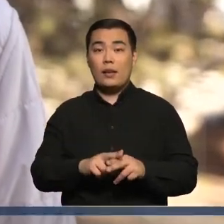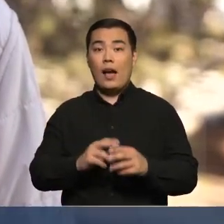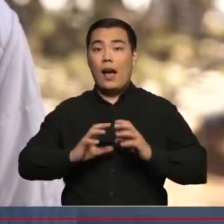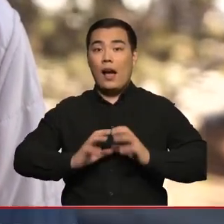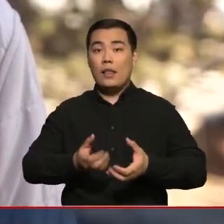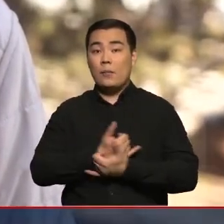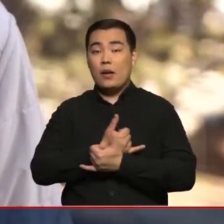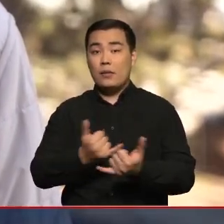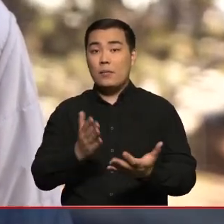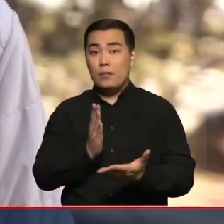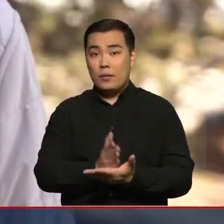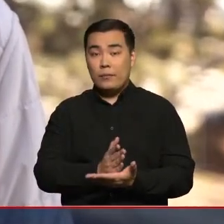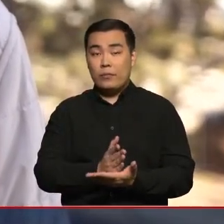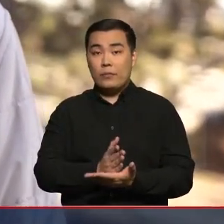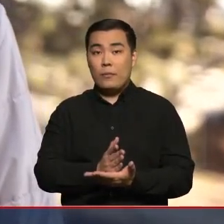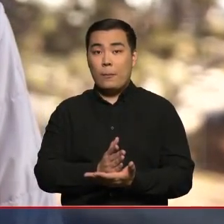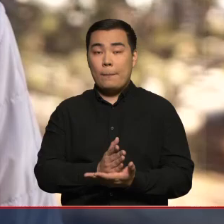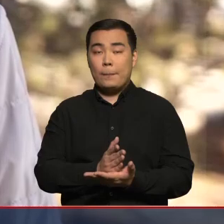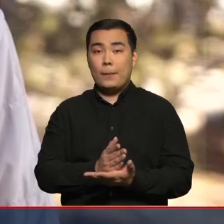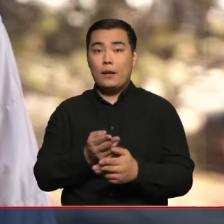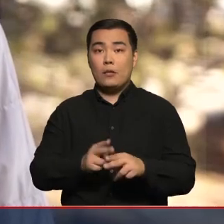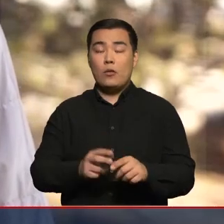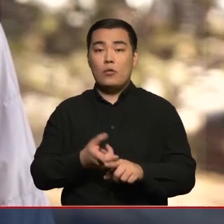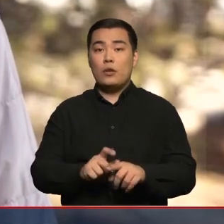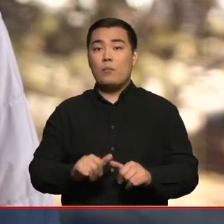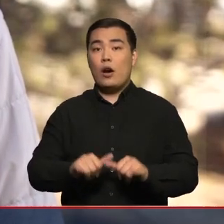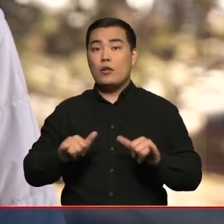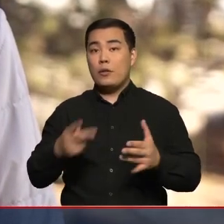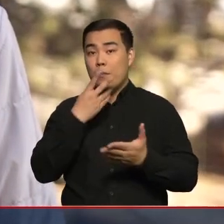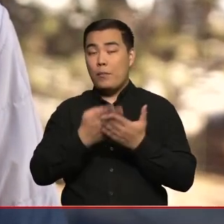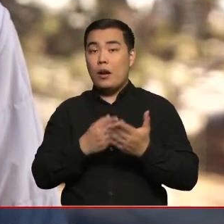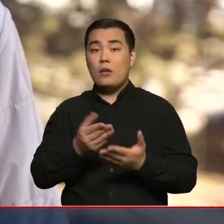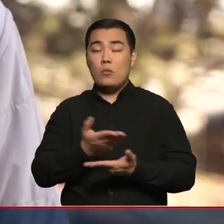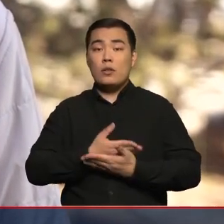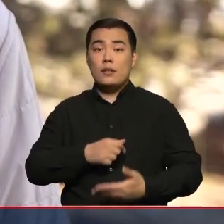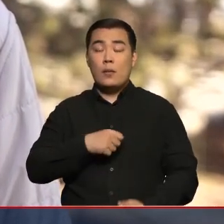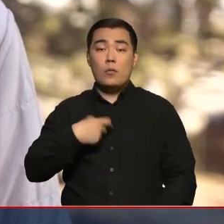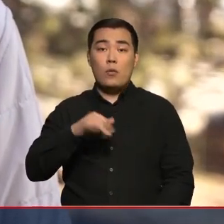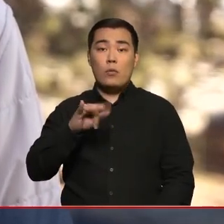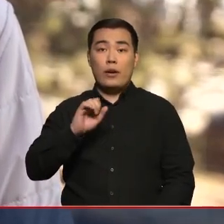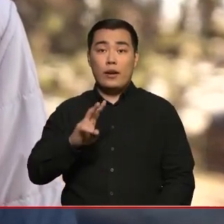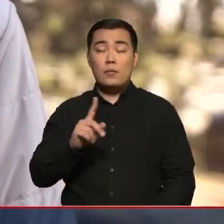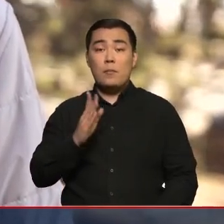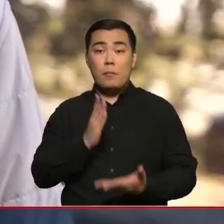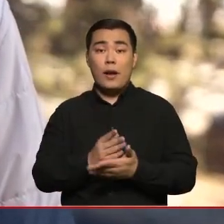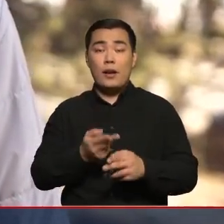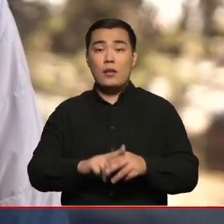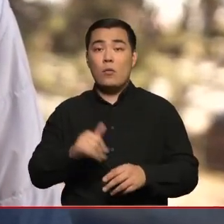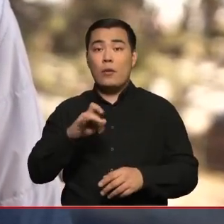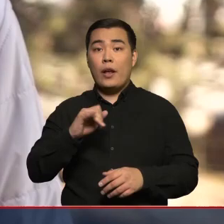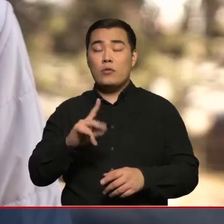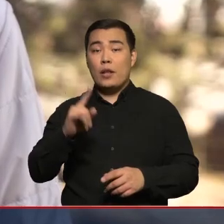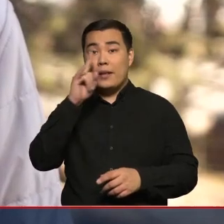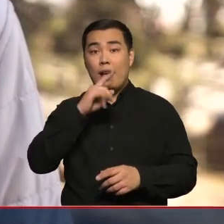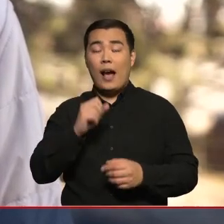әлемді қамтамасыз етті. Бұл өте үлкен нәрсе. Өзімізде уран болып тұрып, біз уранды отын